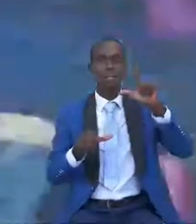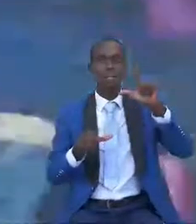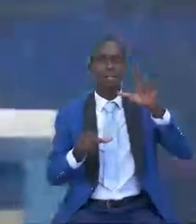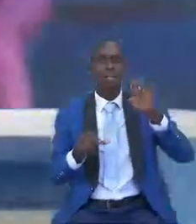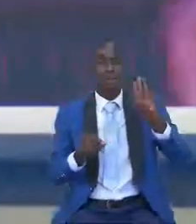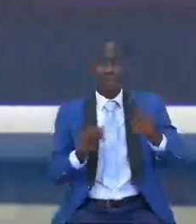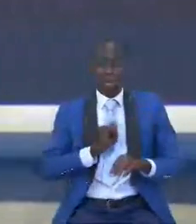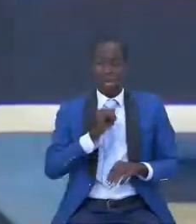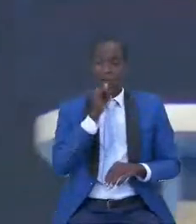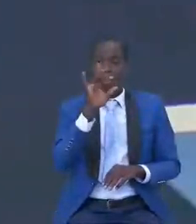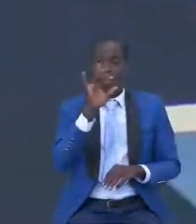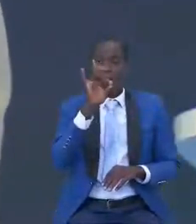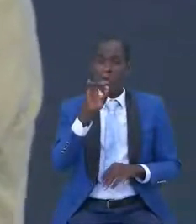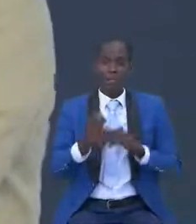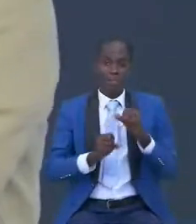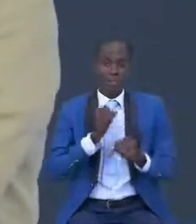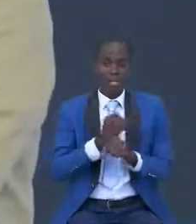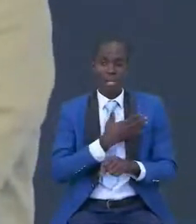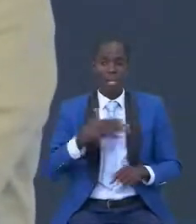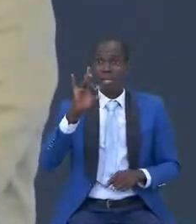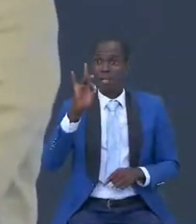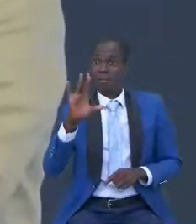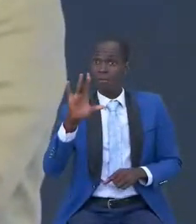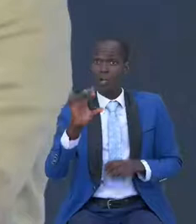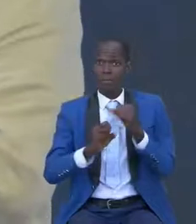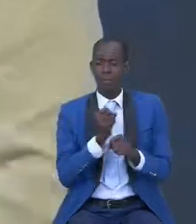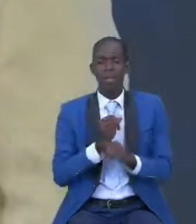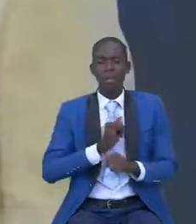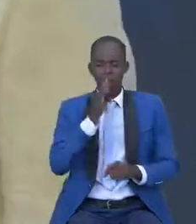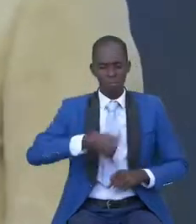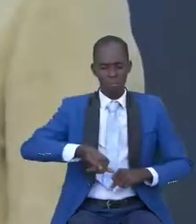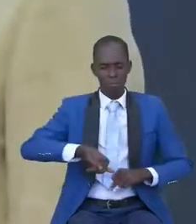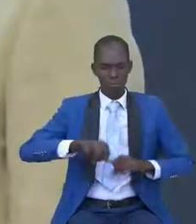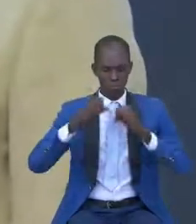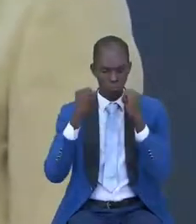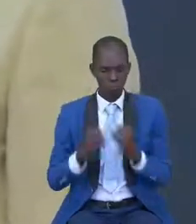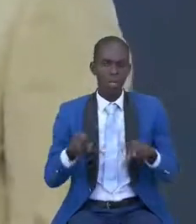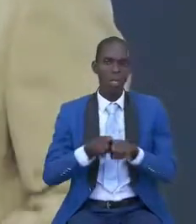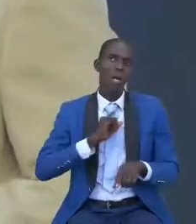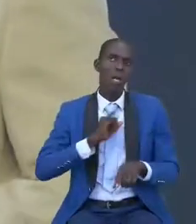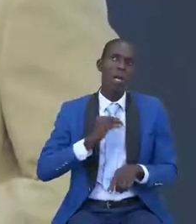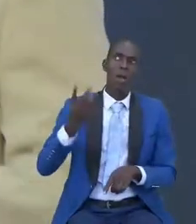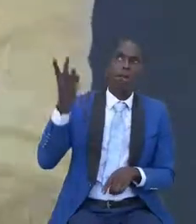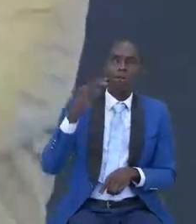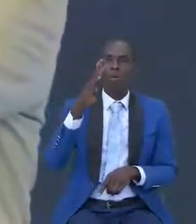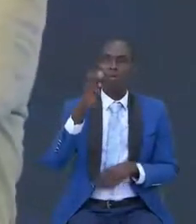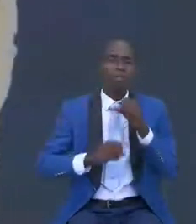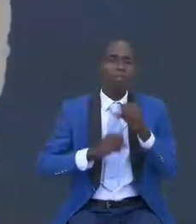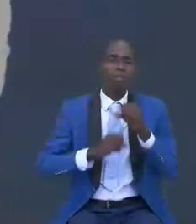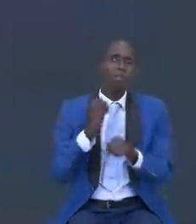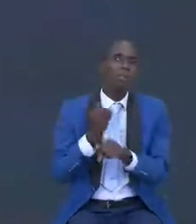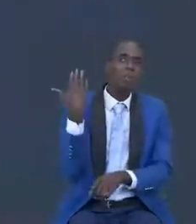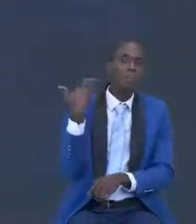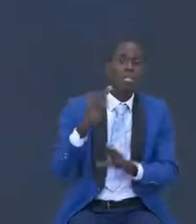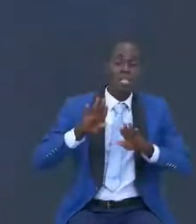ayons la foi de Caleb. J'ai 80 ans, j'ai 85 ans et je suis assez fort comme